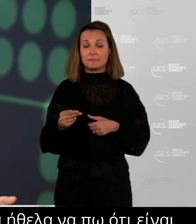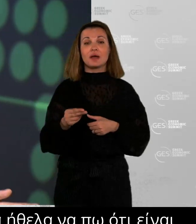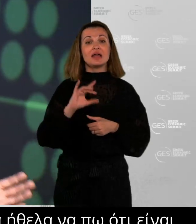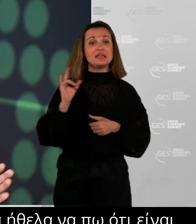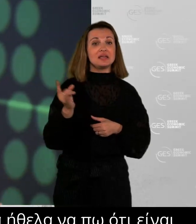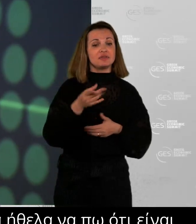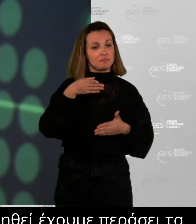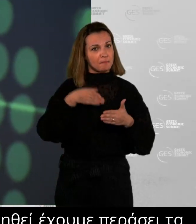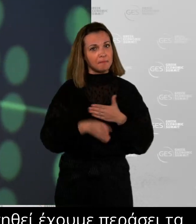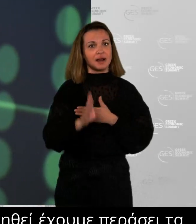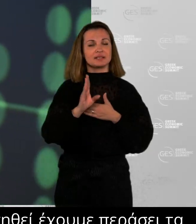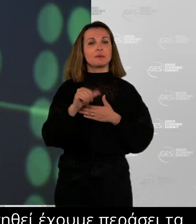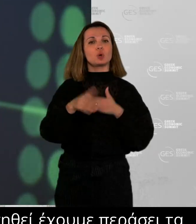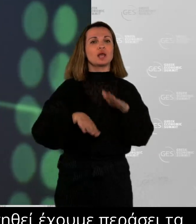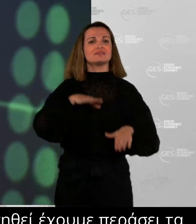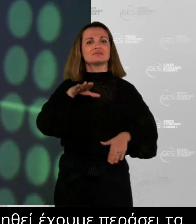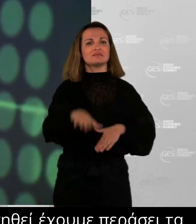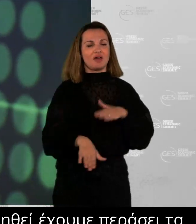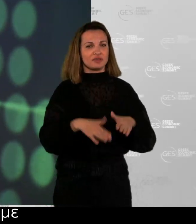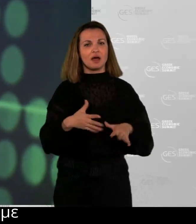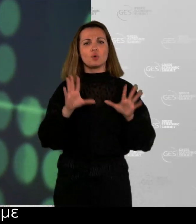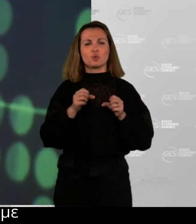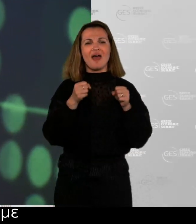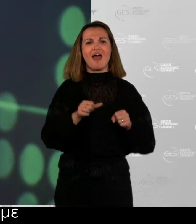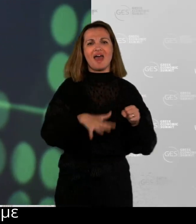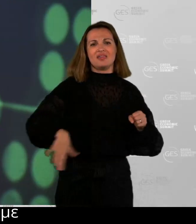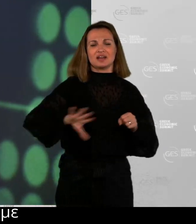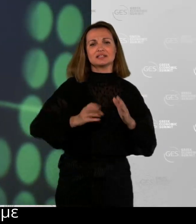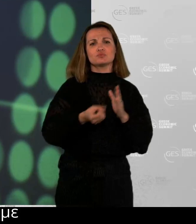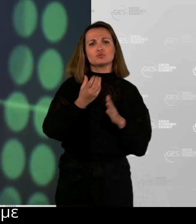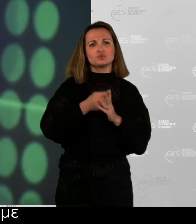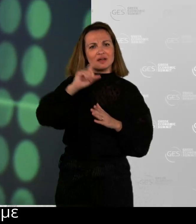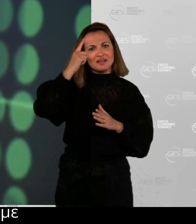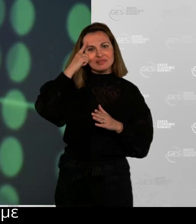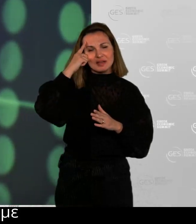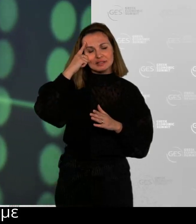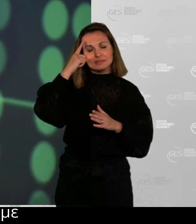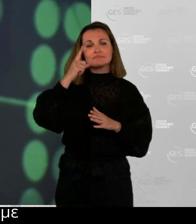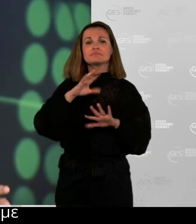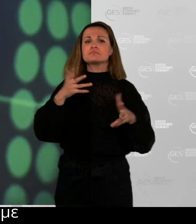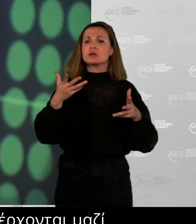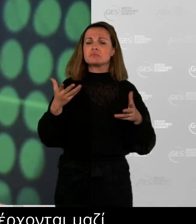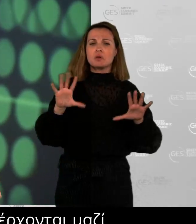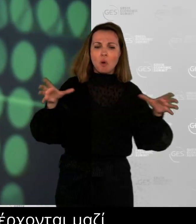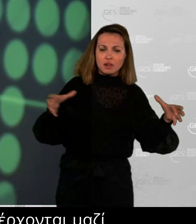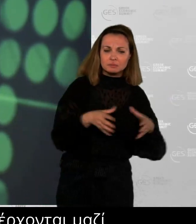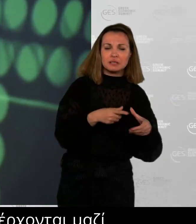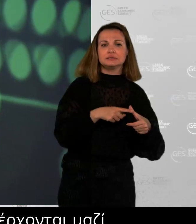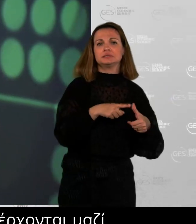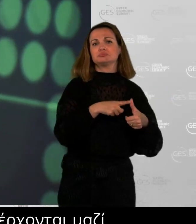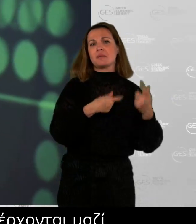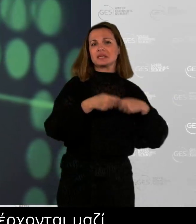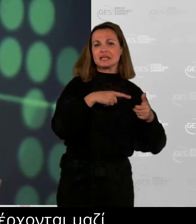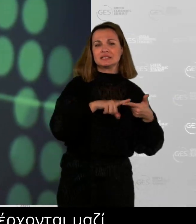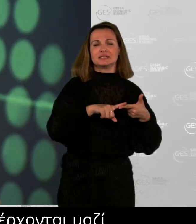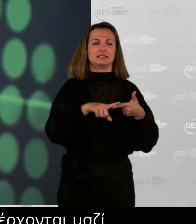λέμε έδρες καινοτομίας, όπου είναι πάρα πολύ σημαντικό, έρχονται μαζί επιχειρήσεις, ερευνητικοί φορείς, θερμοκοιτίδες,